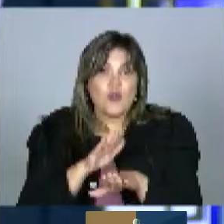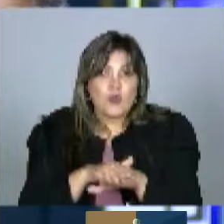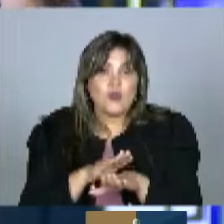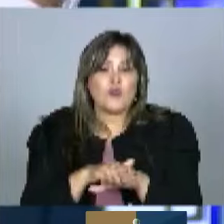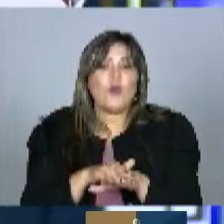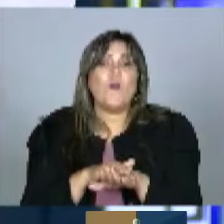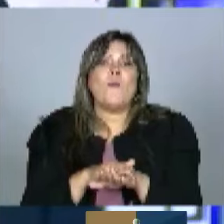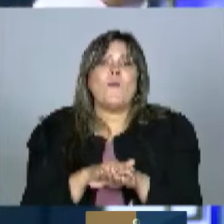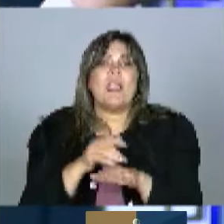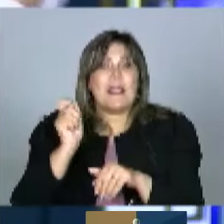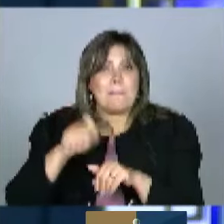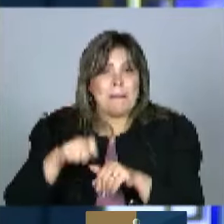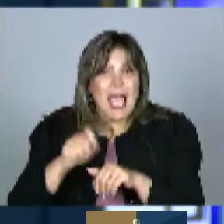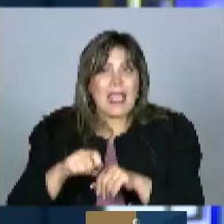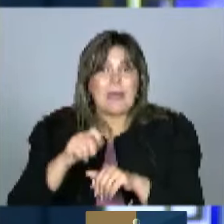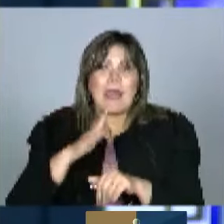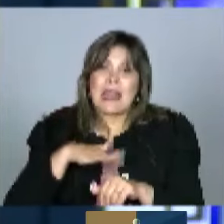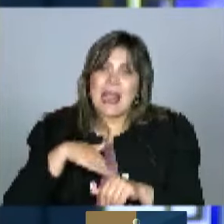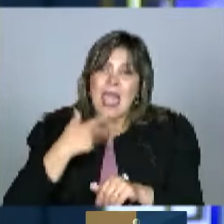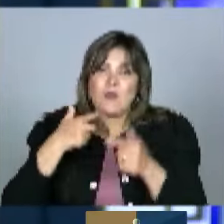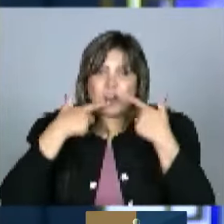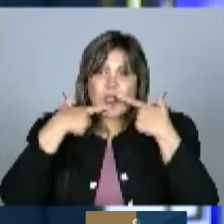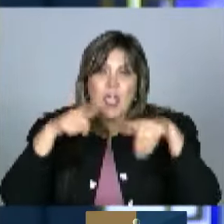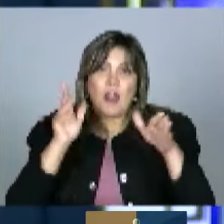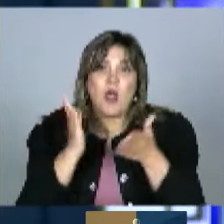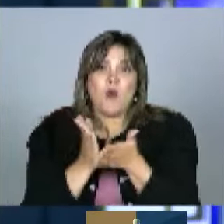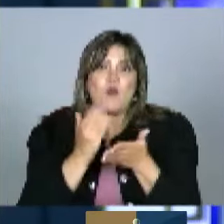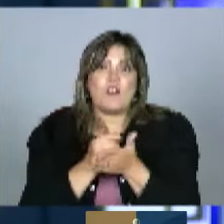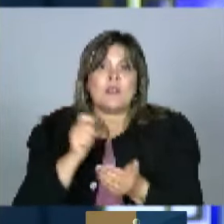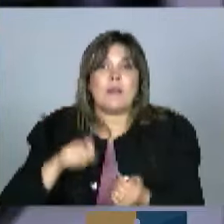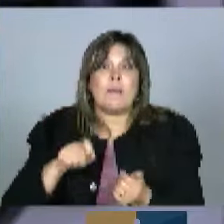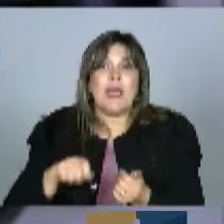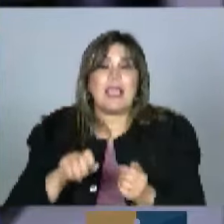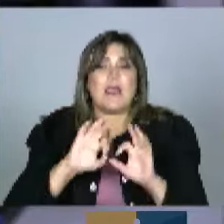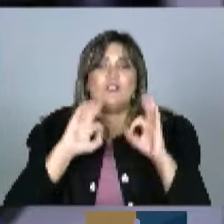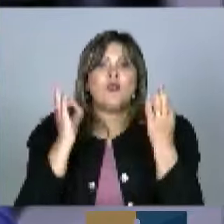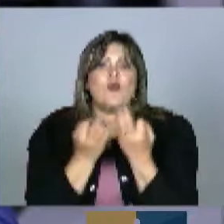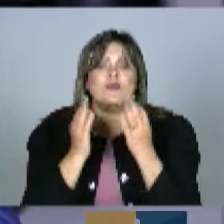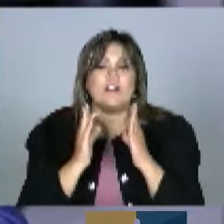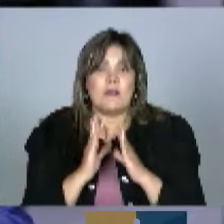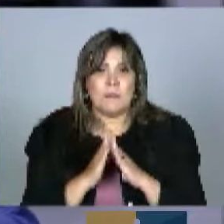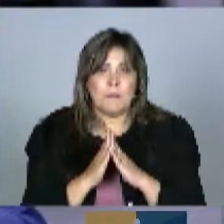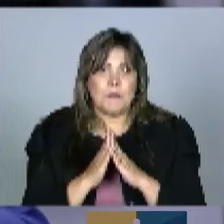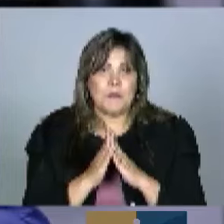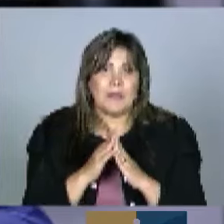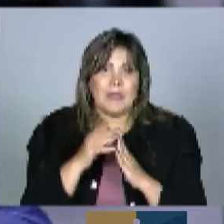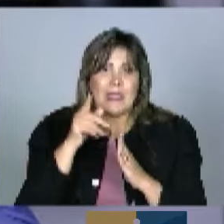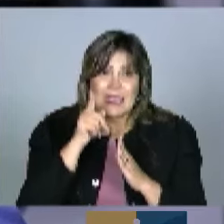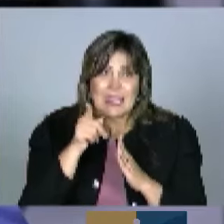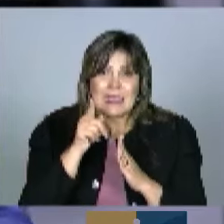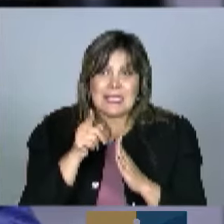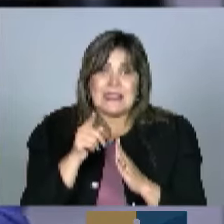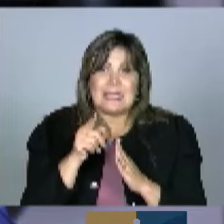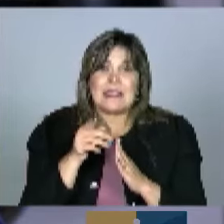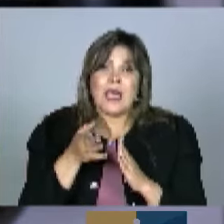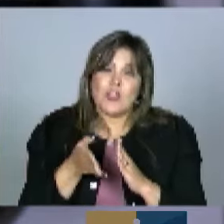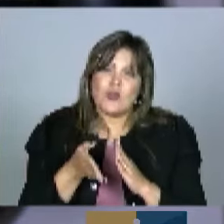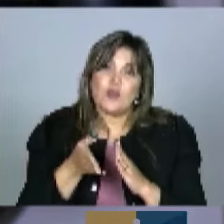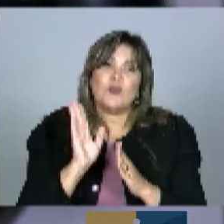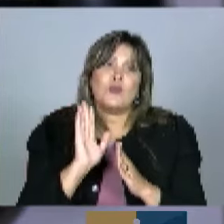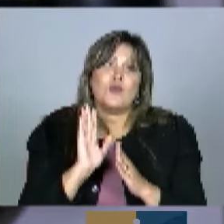باستخراج اعلان وراثه من محكمه الاسره تمام يعني زي ما قالك سياده المستشار يا استاذ عادل انت بتسلك الجانب المدني الجانب